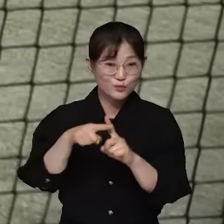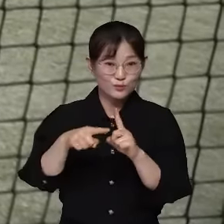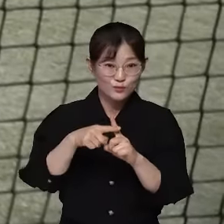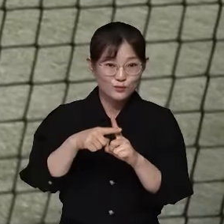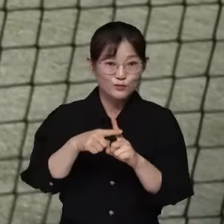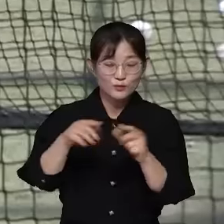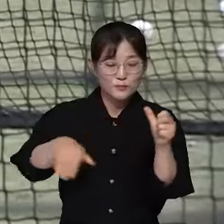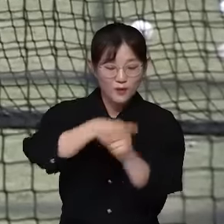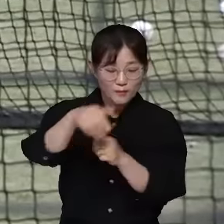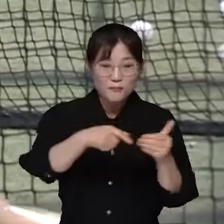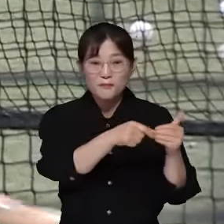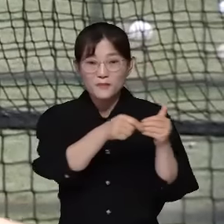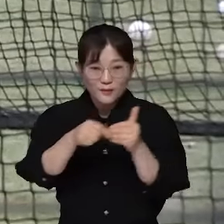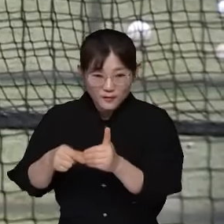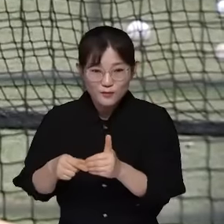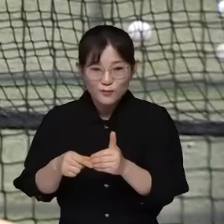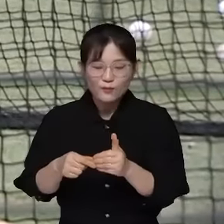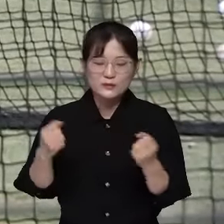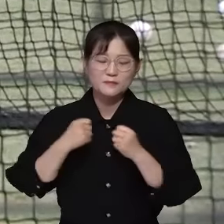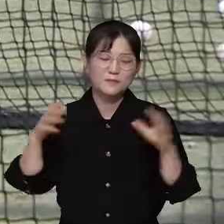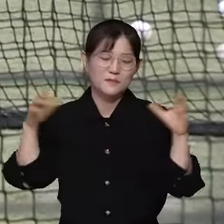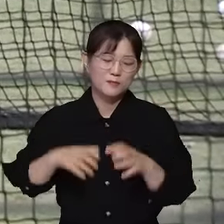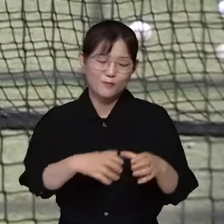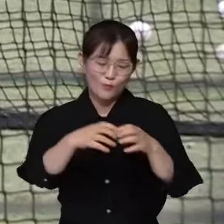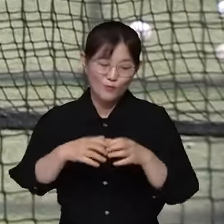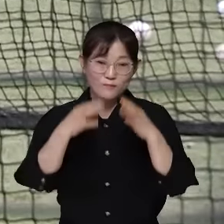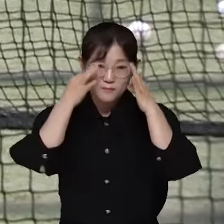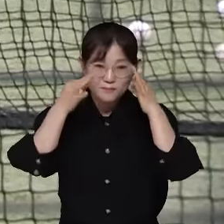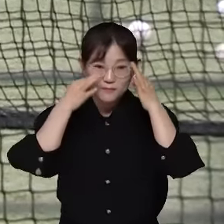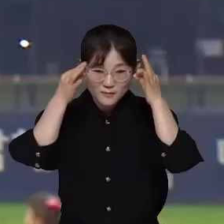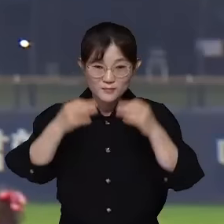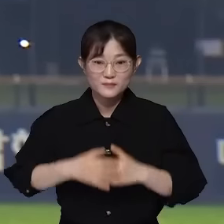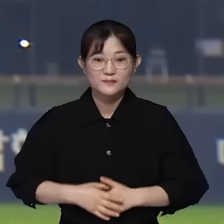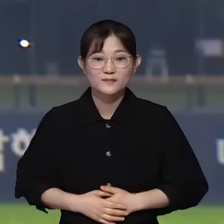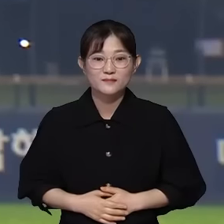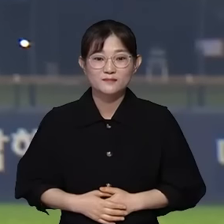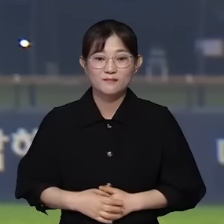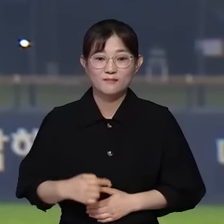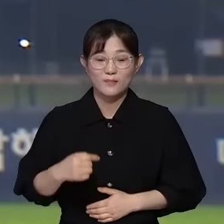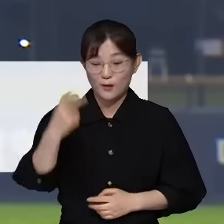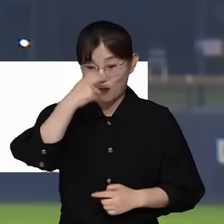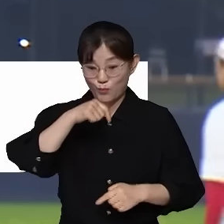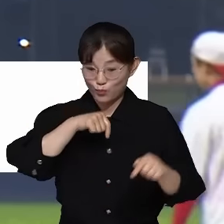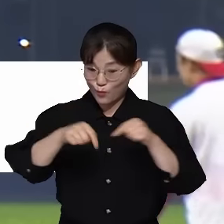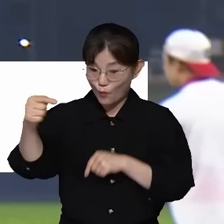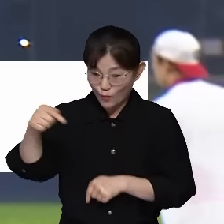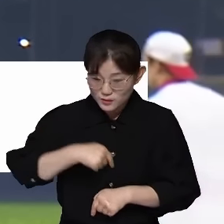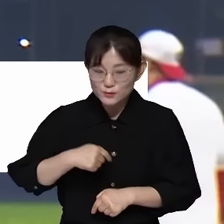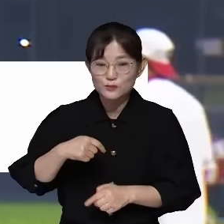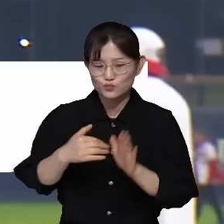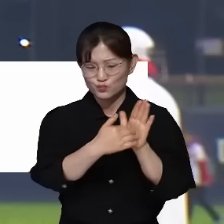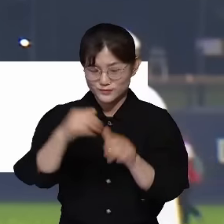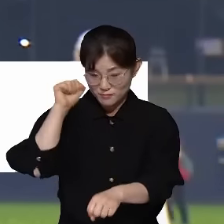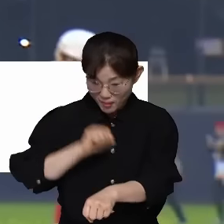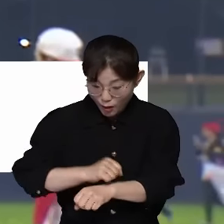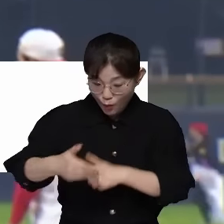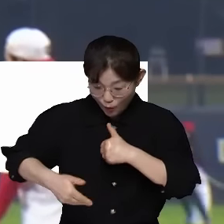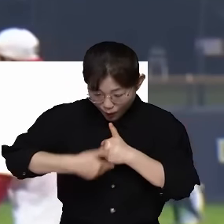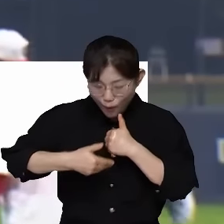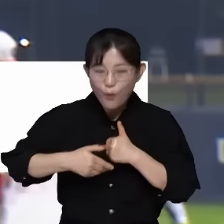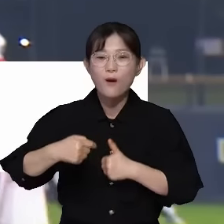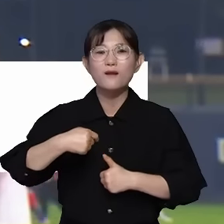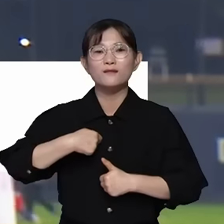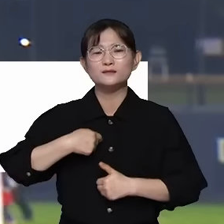최대한 존중하면서 하나로 뭉치게 했습니다. 뒤에 와가지고 와 수비 진짜 많이 좋아졌다라는 말 한마디가 저는